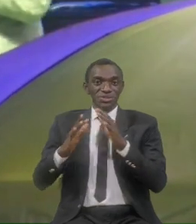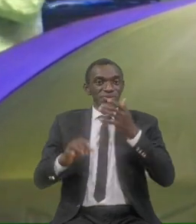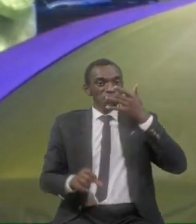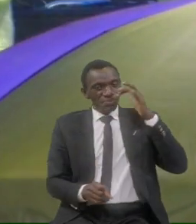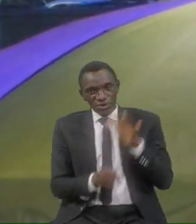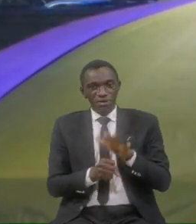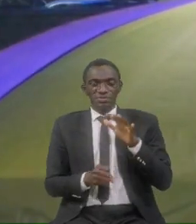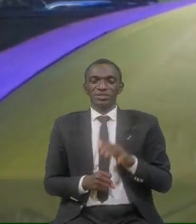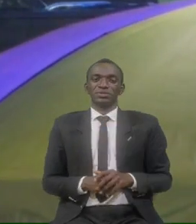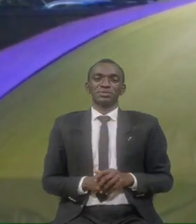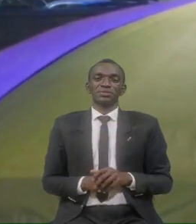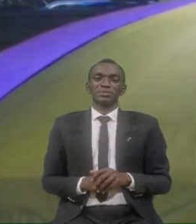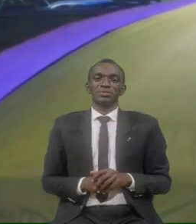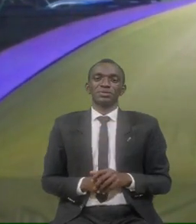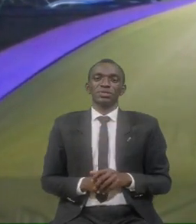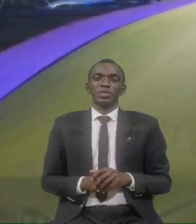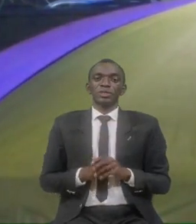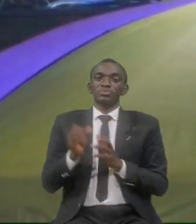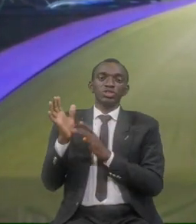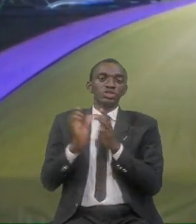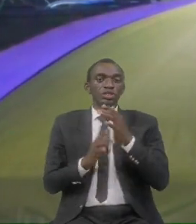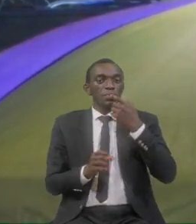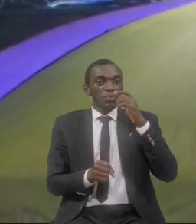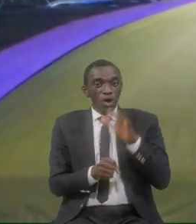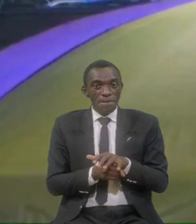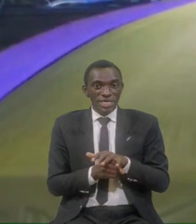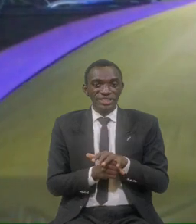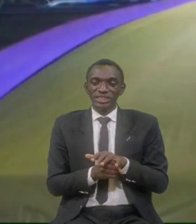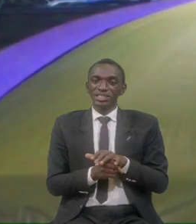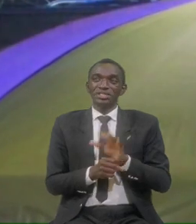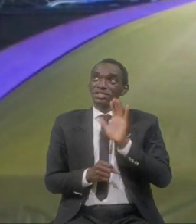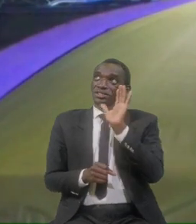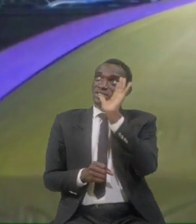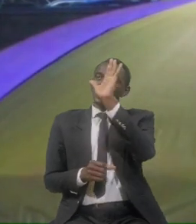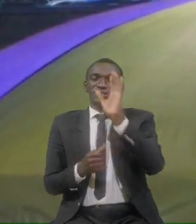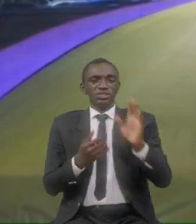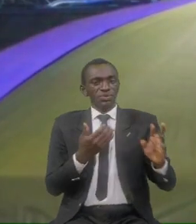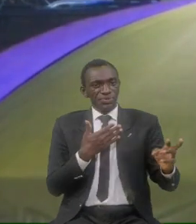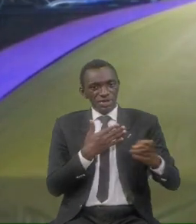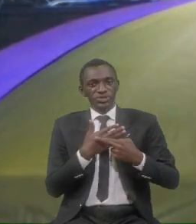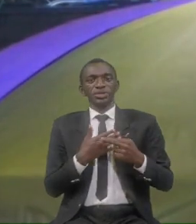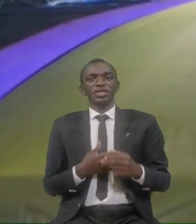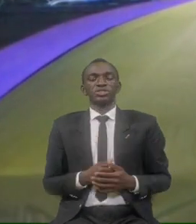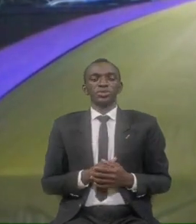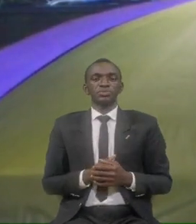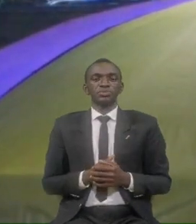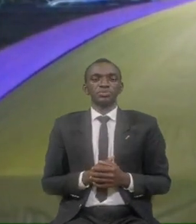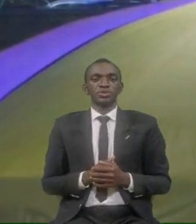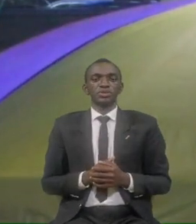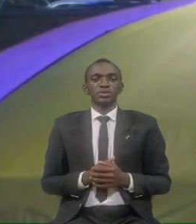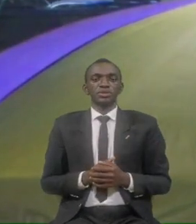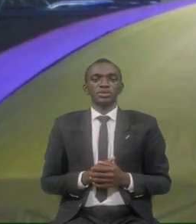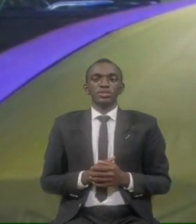iyang gihatag ang iyang pangako sa ad. The pledge of his resurrection. Ang pagbalik kanato diya sa presensya sa Dios. He died for your